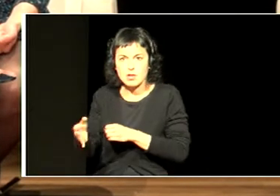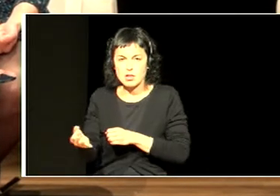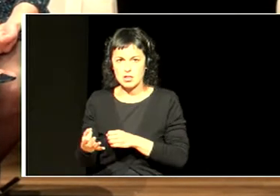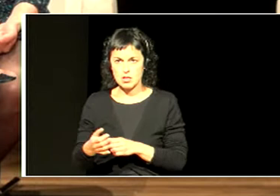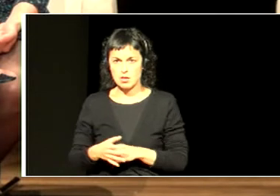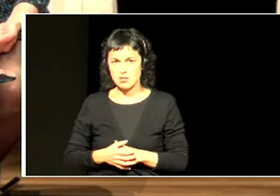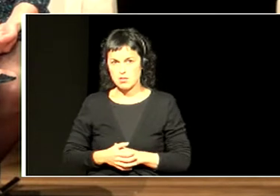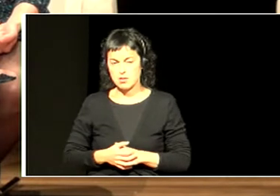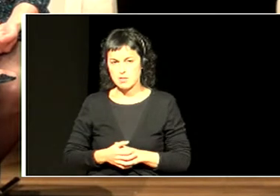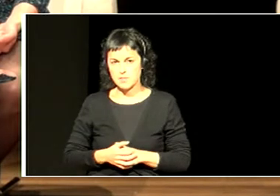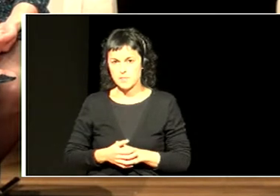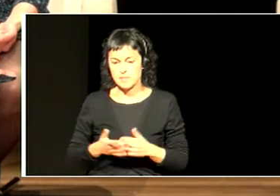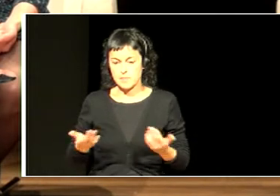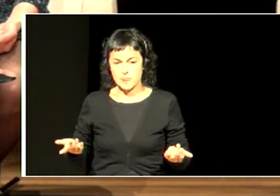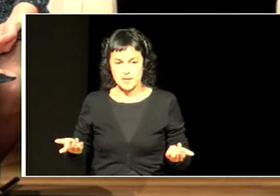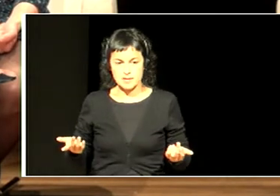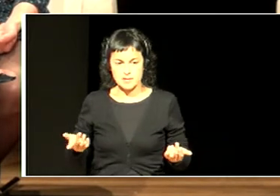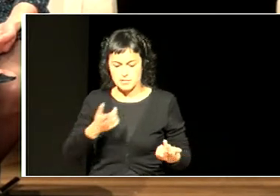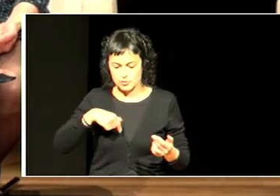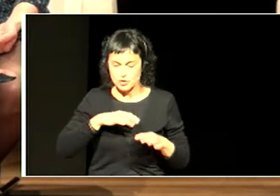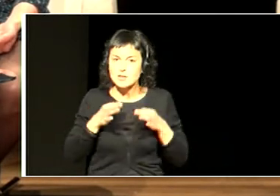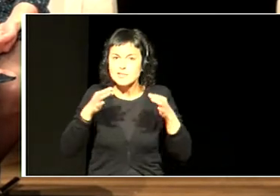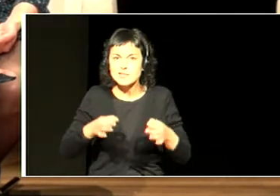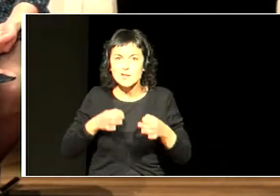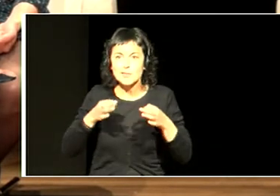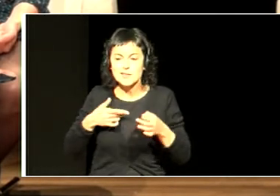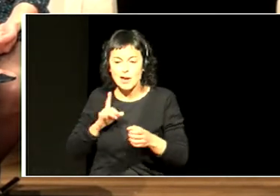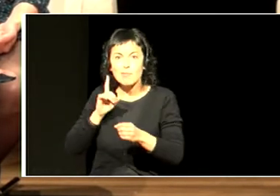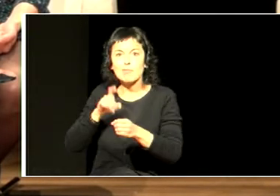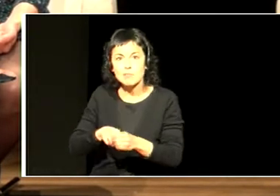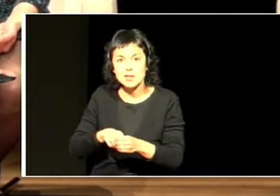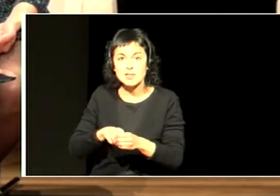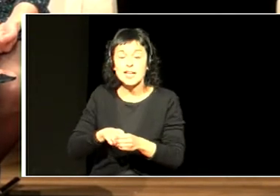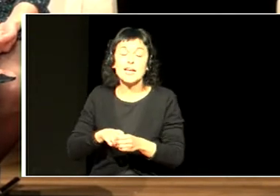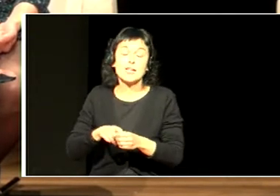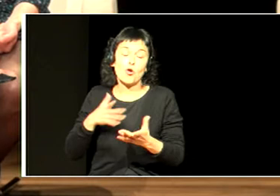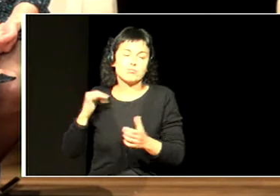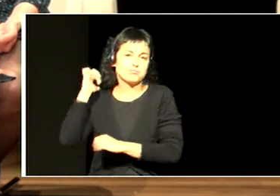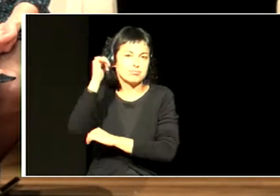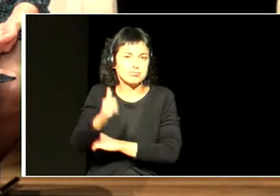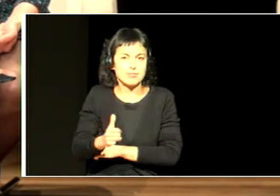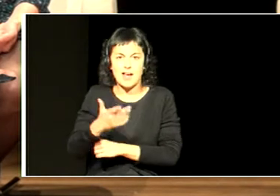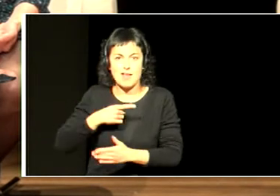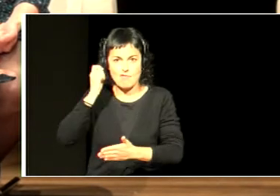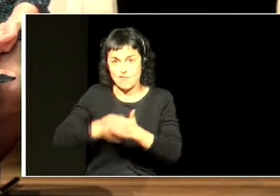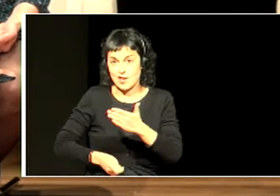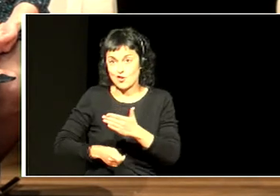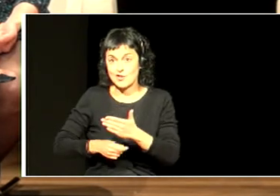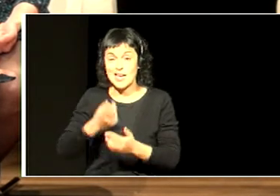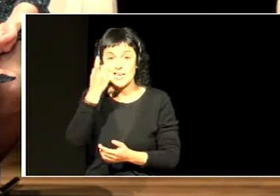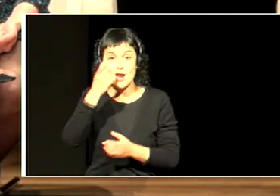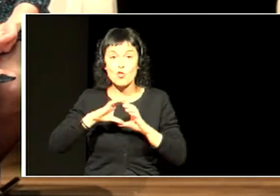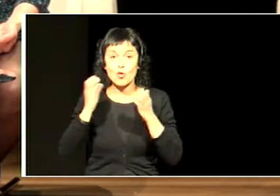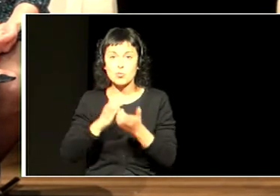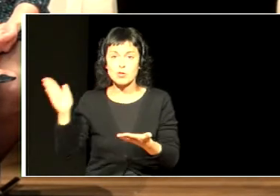neurri batean edo beti gaude hor. Eta ikasleak pasatzen dira. Orduan, gauza batzuk, pentsatzen duz